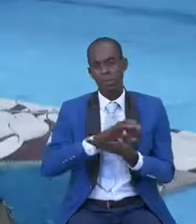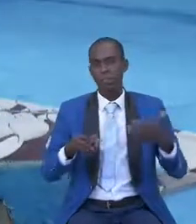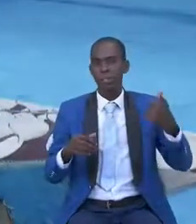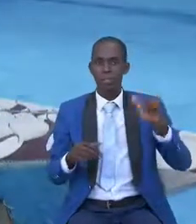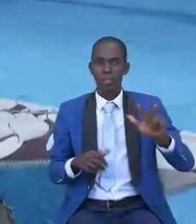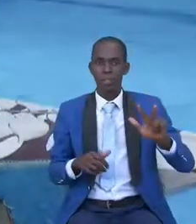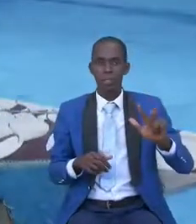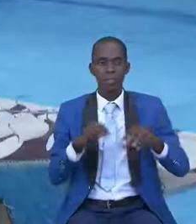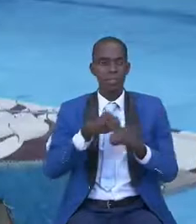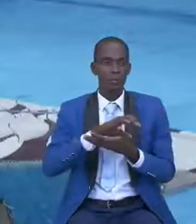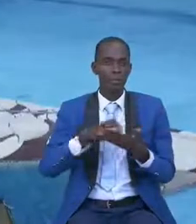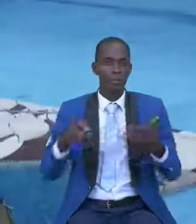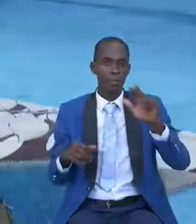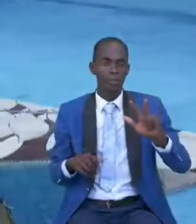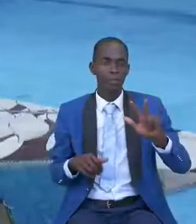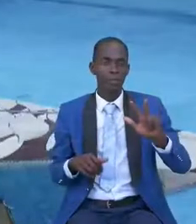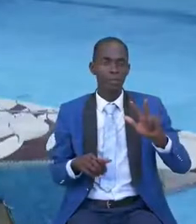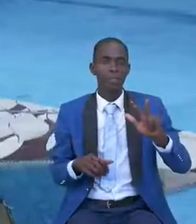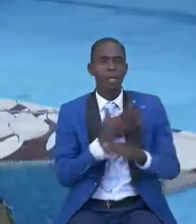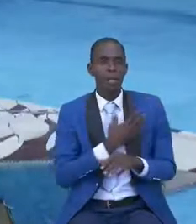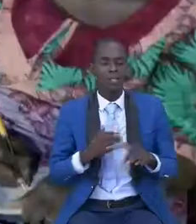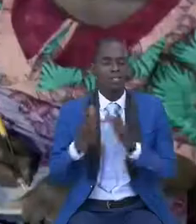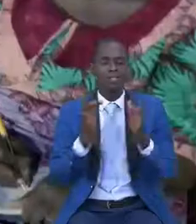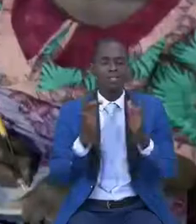en Israël. Verset 13.